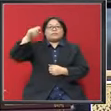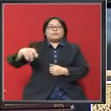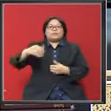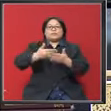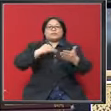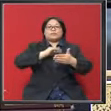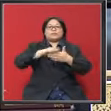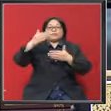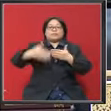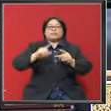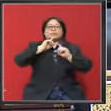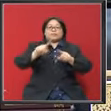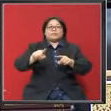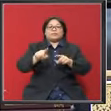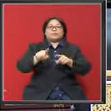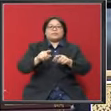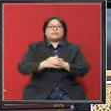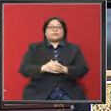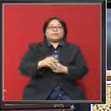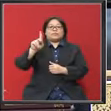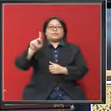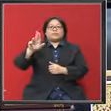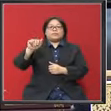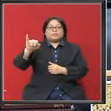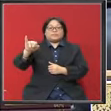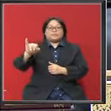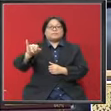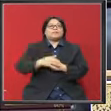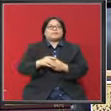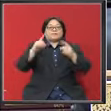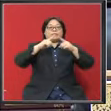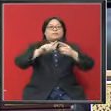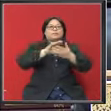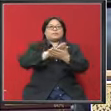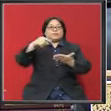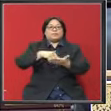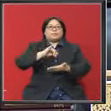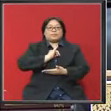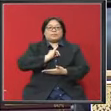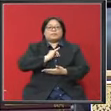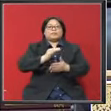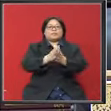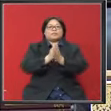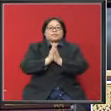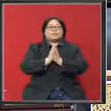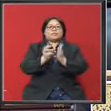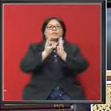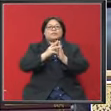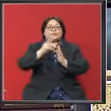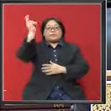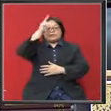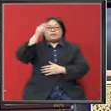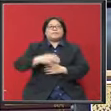sebelum mengakhiri jawaban kepada pertanyaan yang membuat gulai dalam dewan yang mulia ini saya sekali lagi mewakili pihak